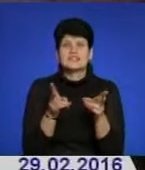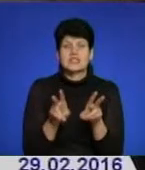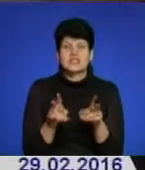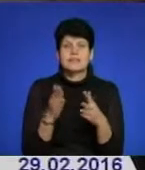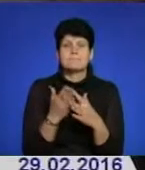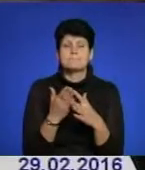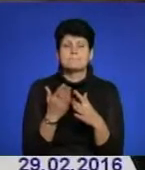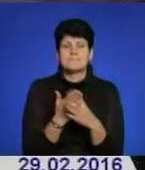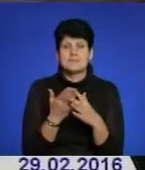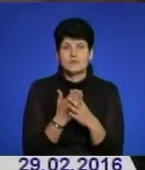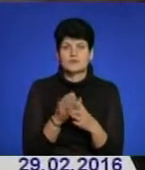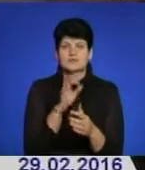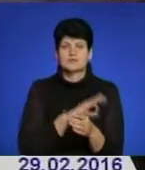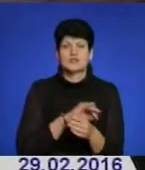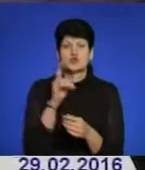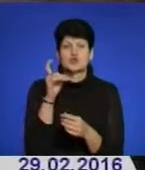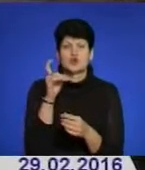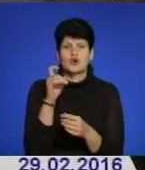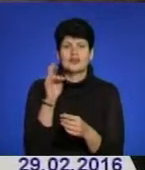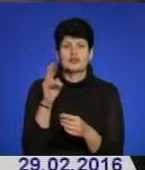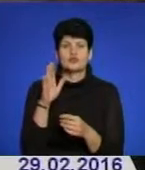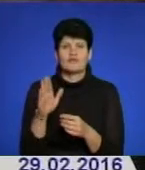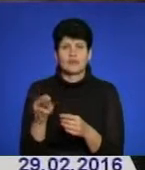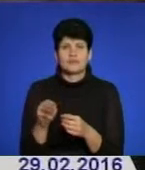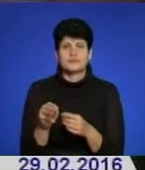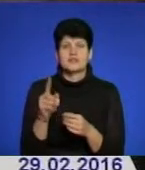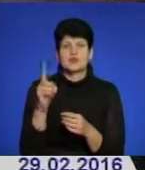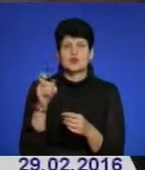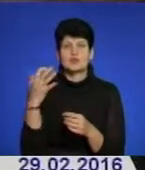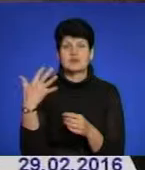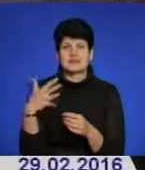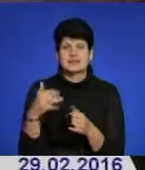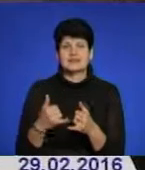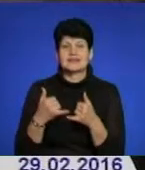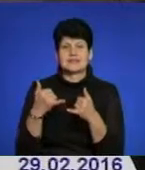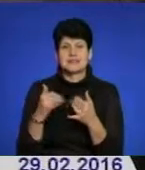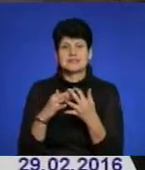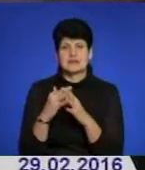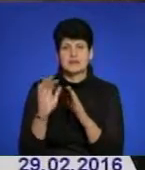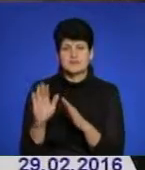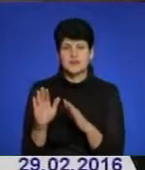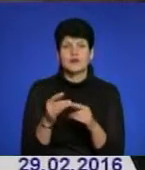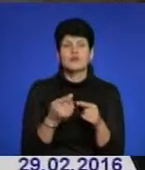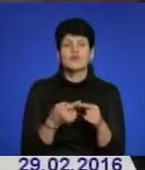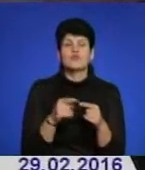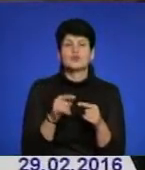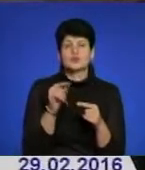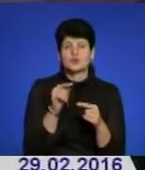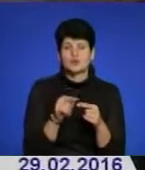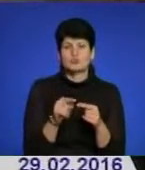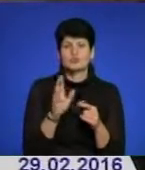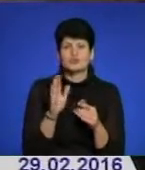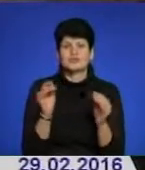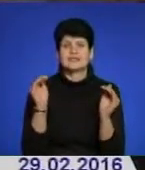споживання для міста і для села 100 кВт для міста і 150 кВт-годин для села. В цьому сегменті споживачів тарифи